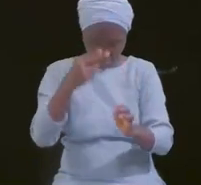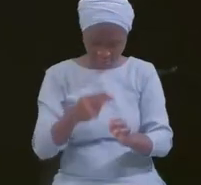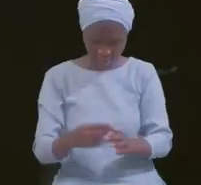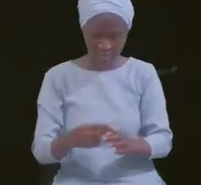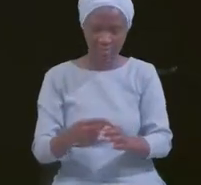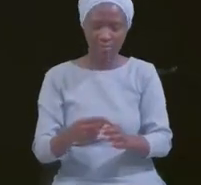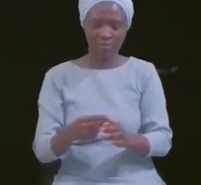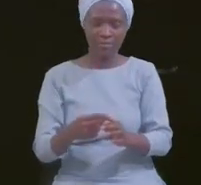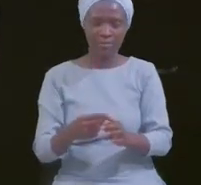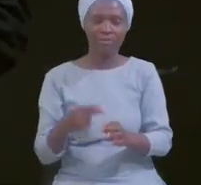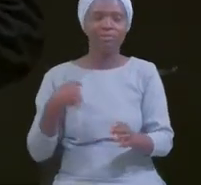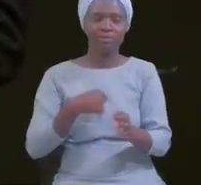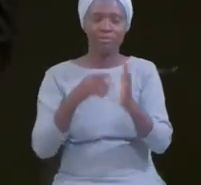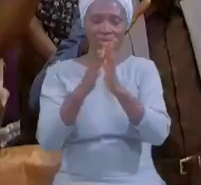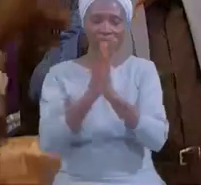nous prions.